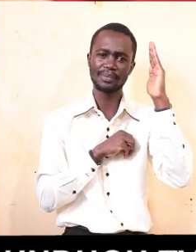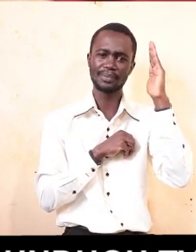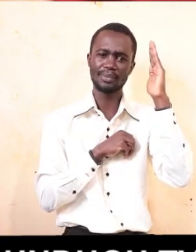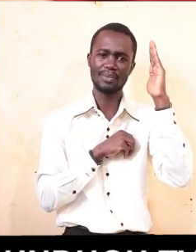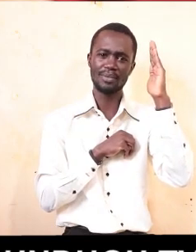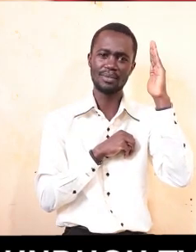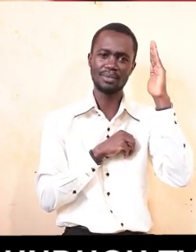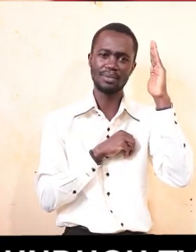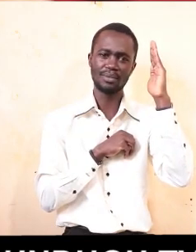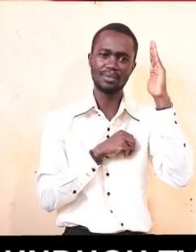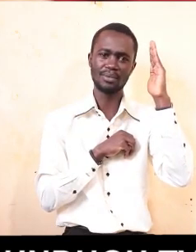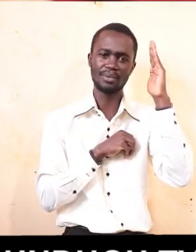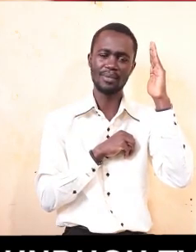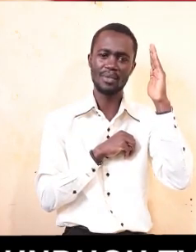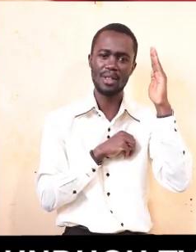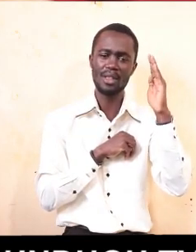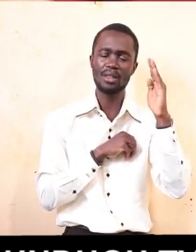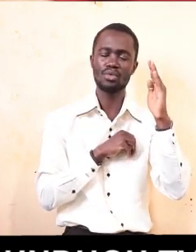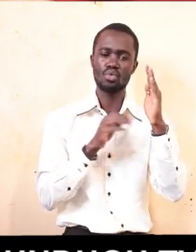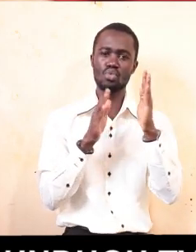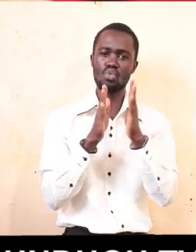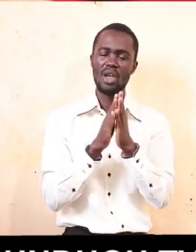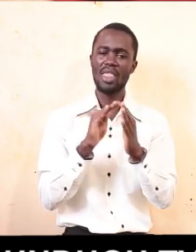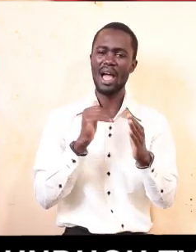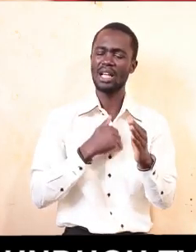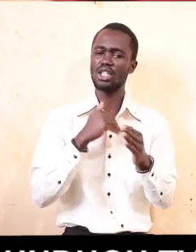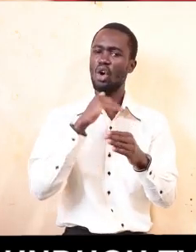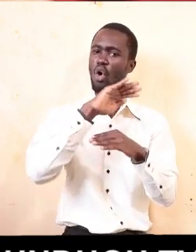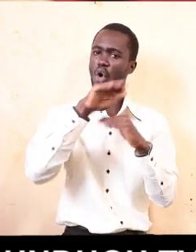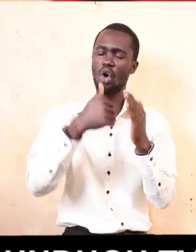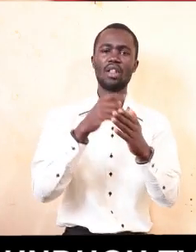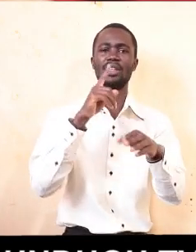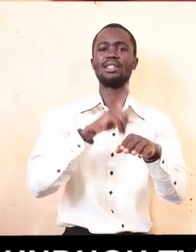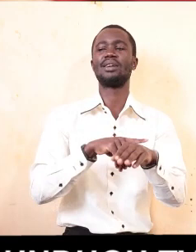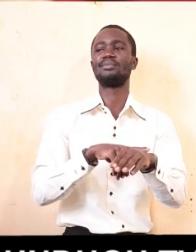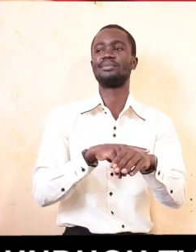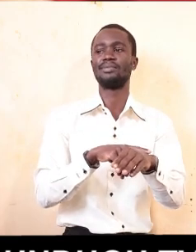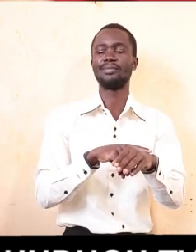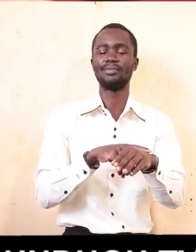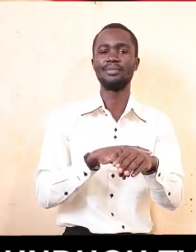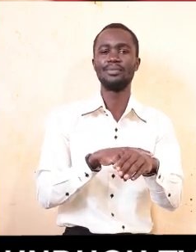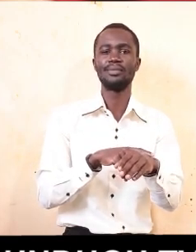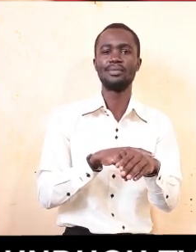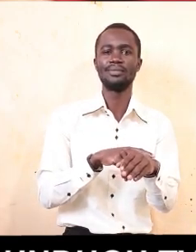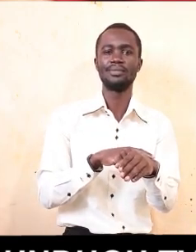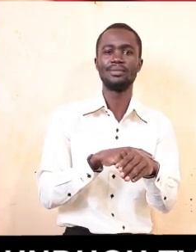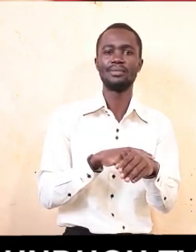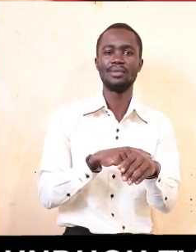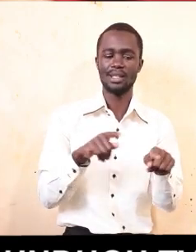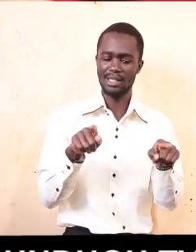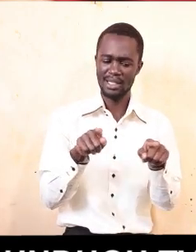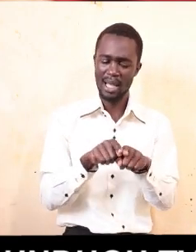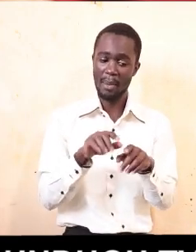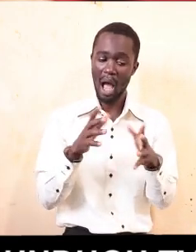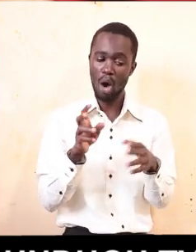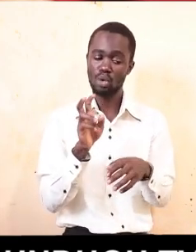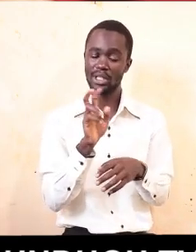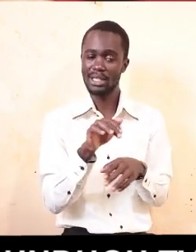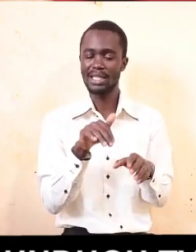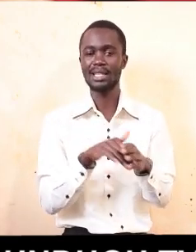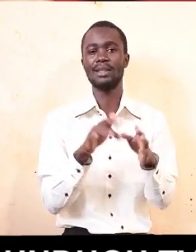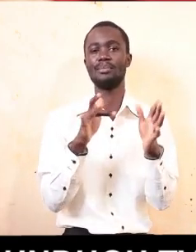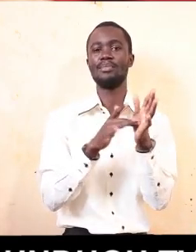huruma zake Mungu siko juu yetu kila wakati kama ilivyokuwa wakati huu wa Hawa. Kwa